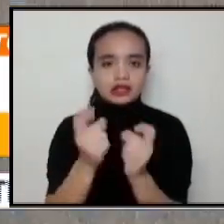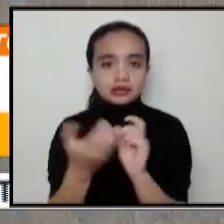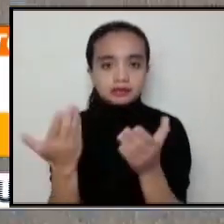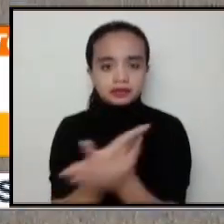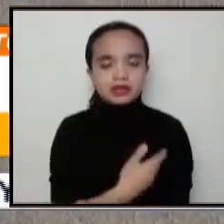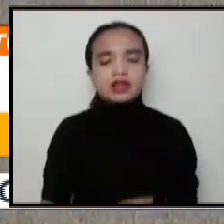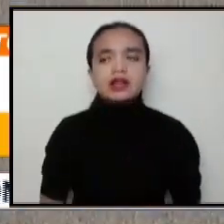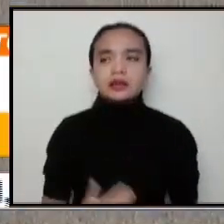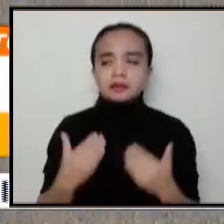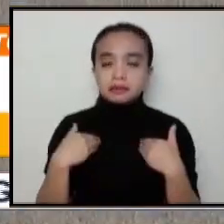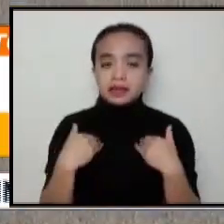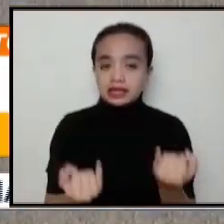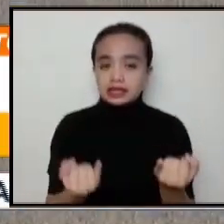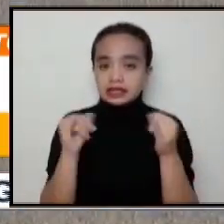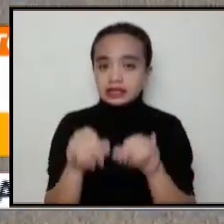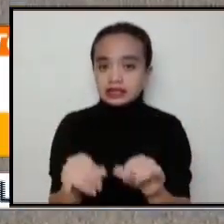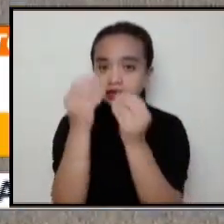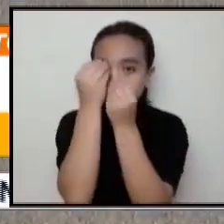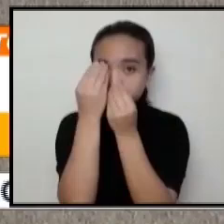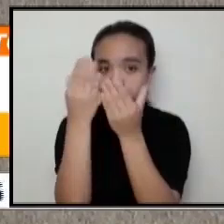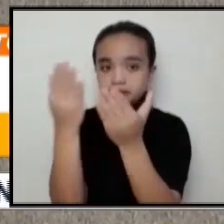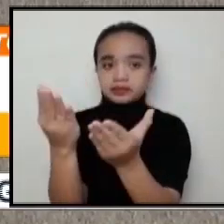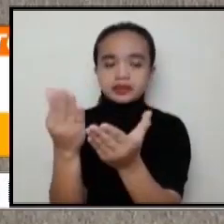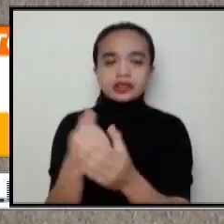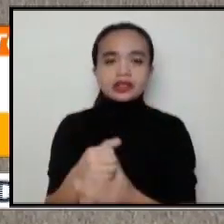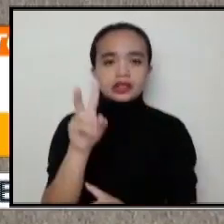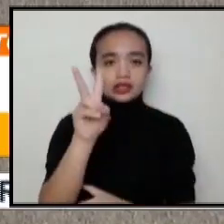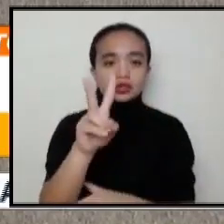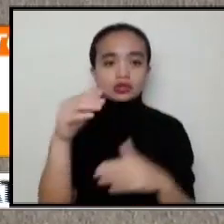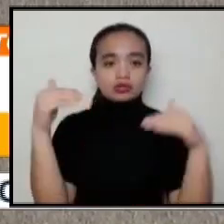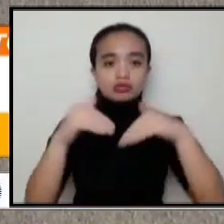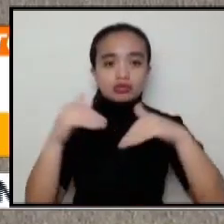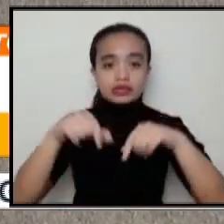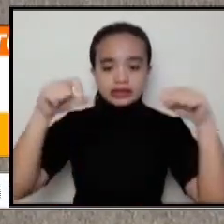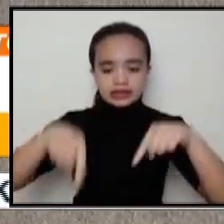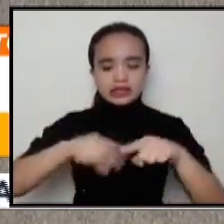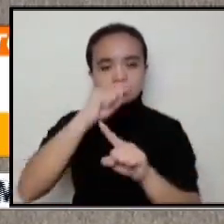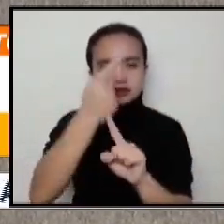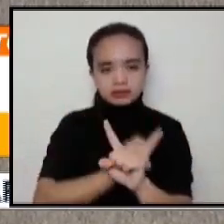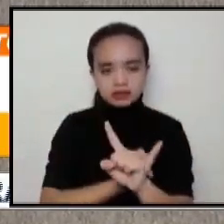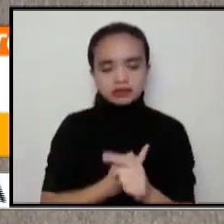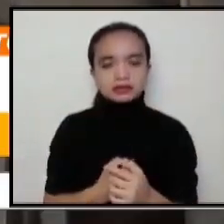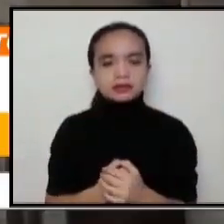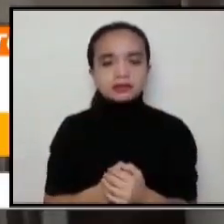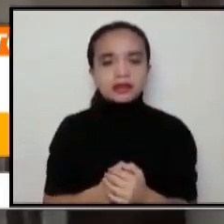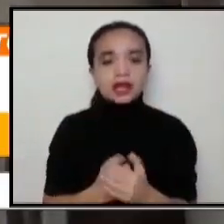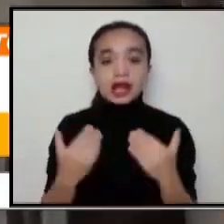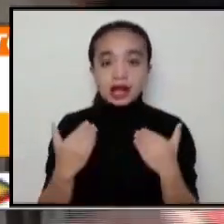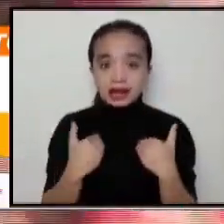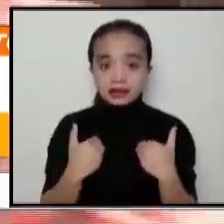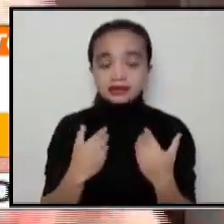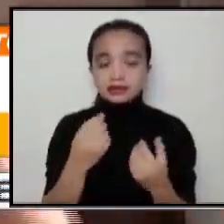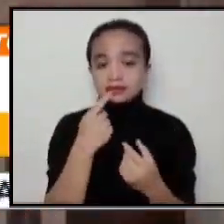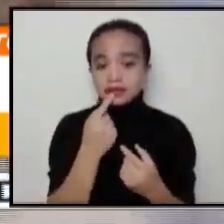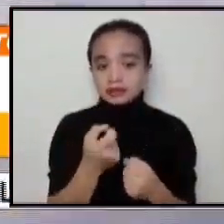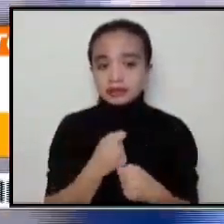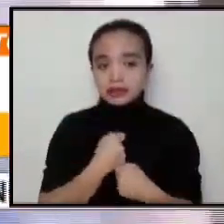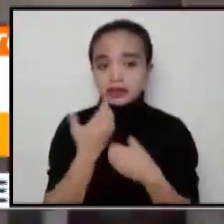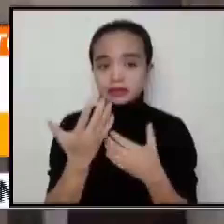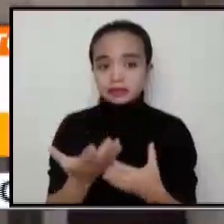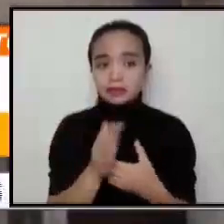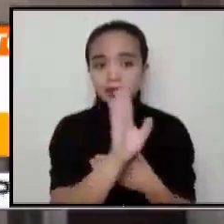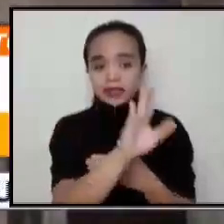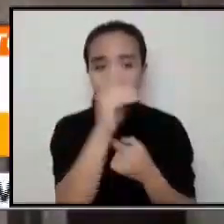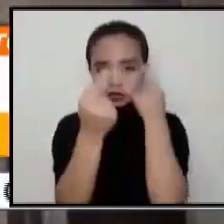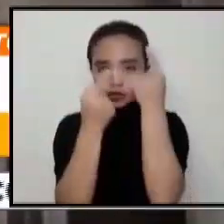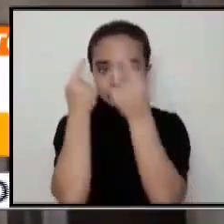sa ating dalawang hearing itong buwan na to. May mga nagsalita sa kanilang mga concerns sa